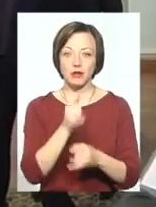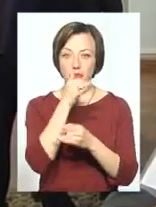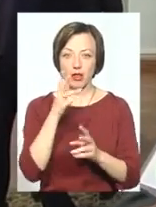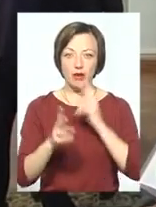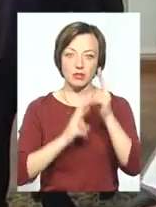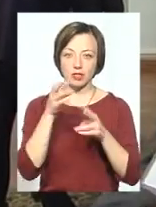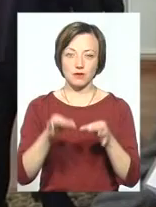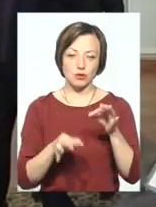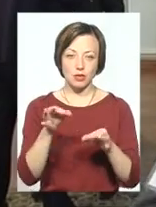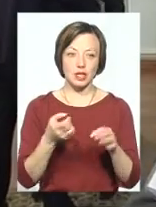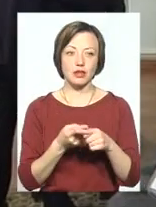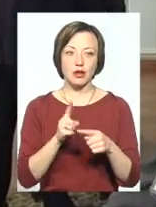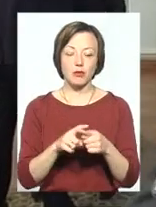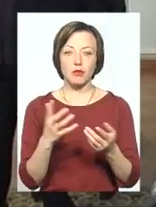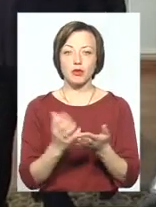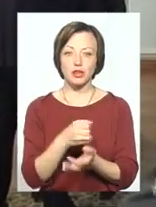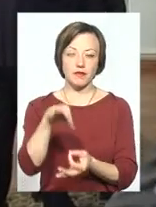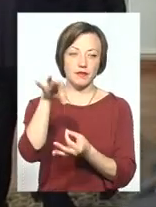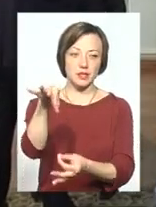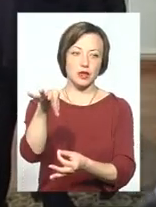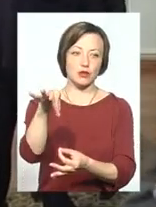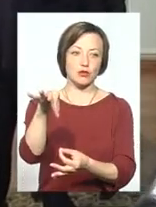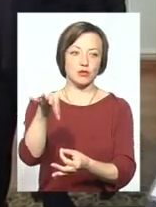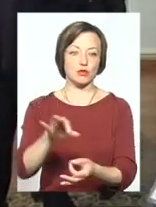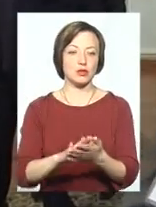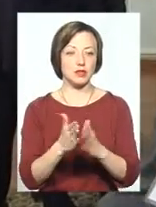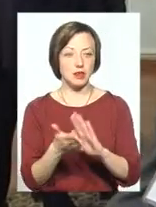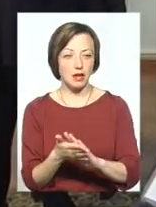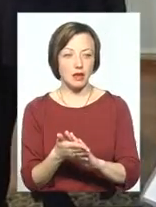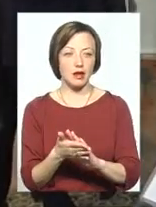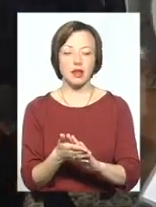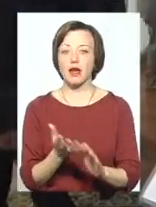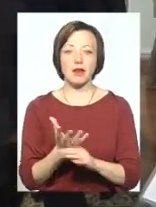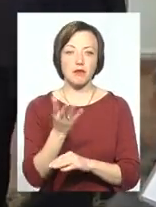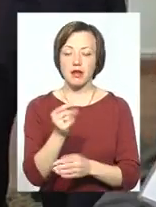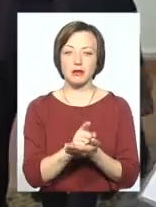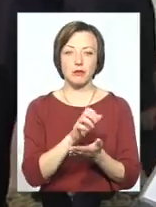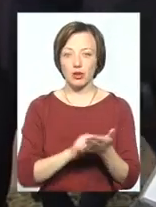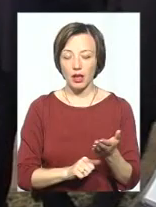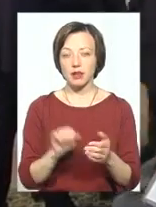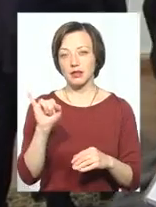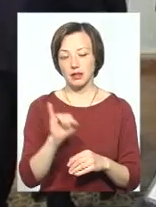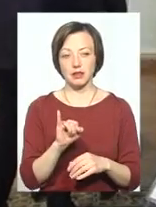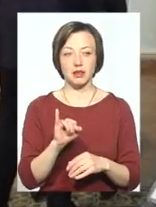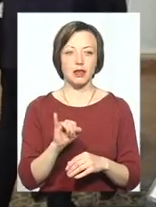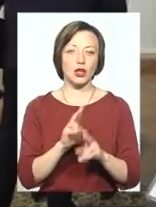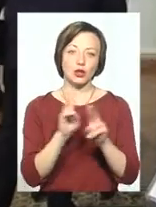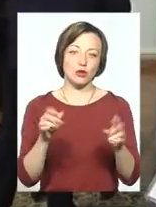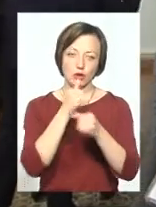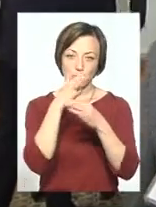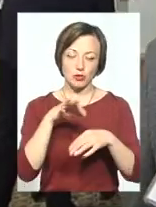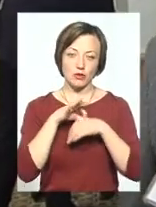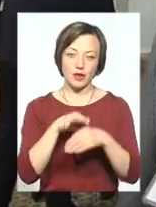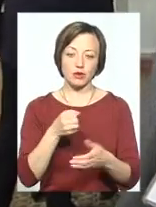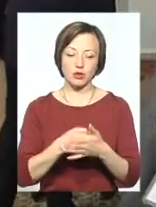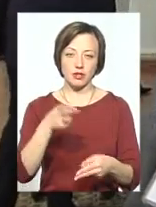оскаржити в суді. І тому воно получається в висячому стані, не платиться податків і в той же час ніхто не може довести